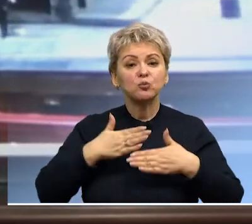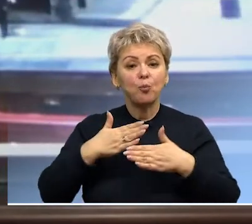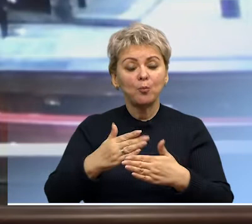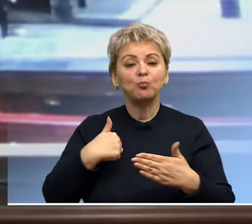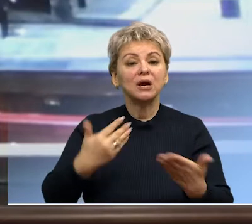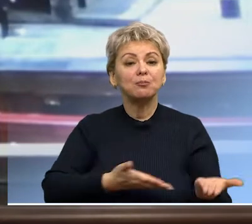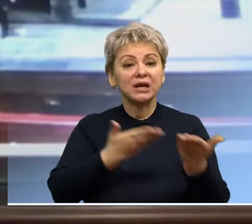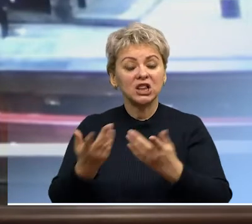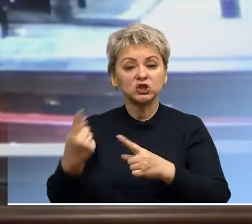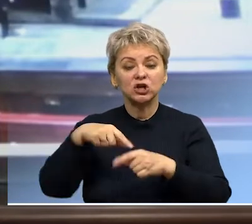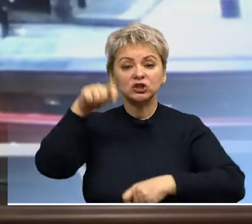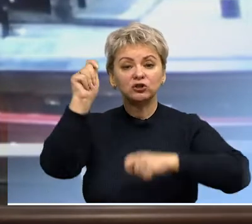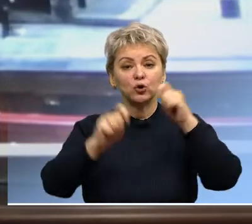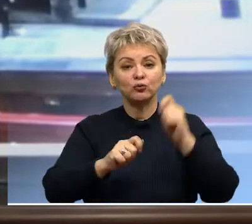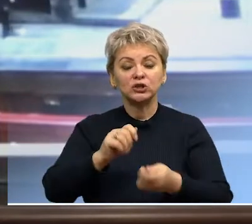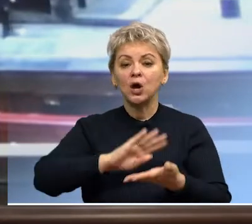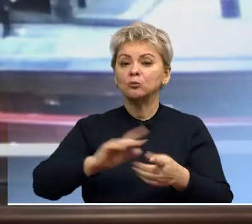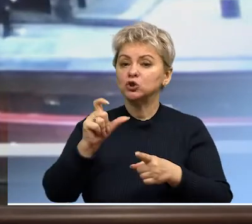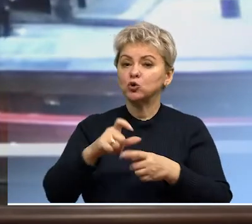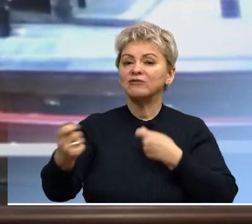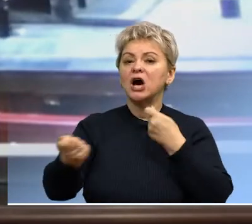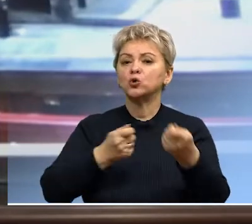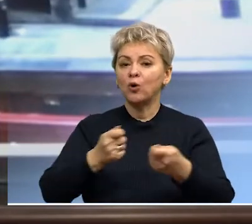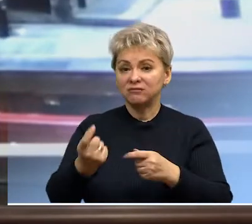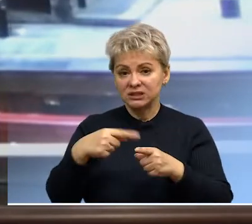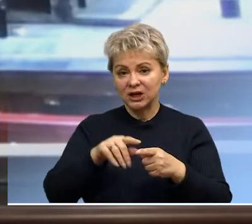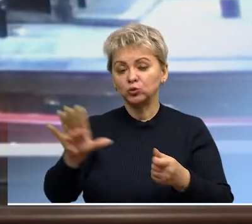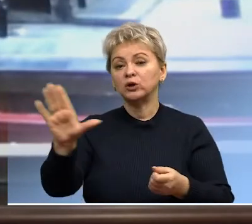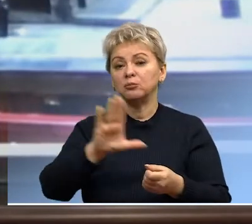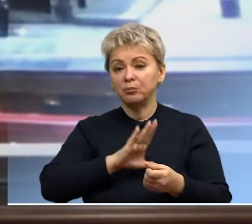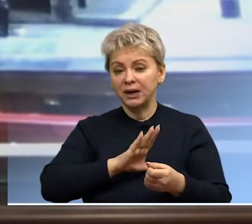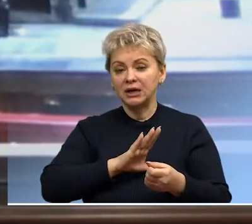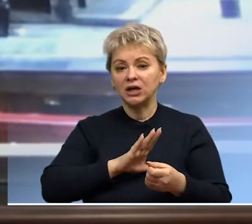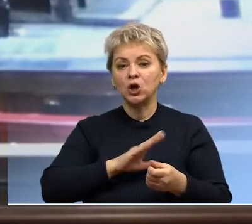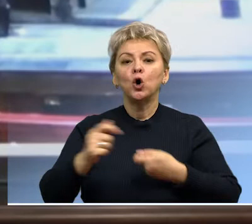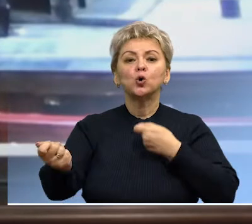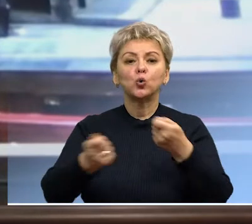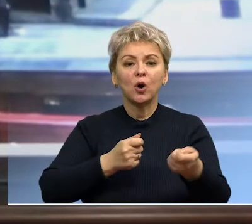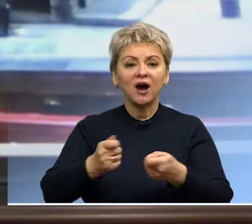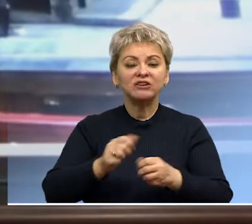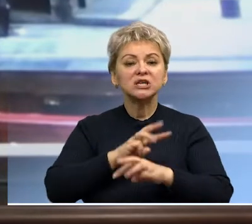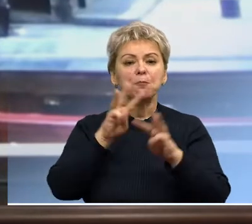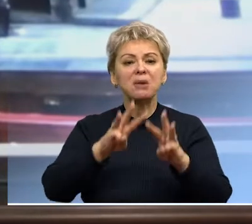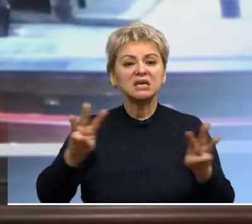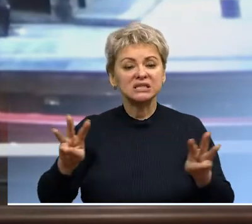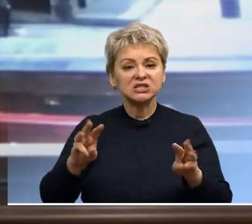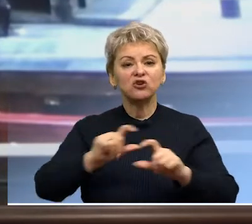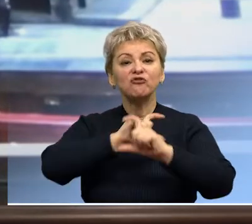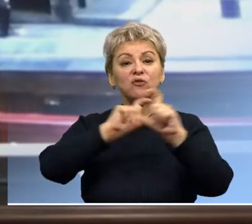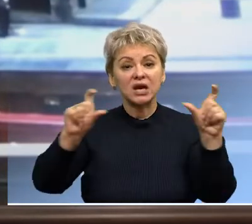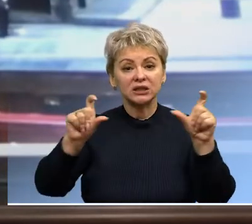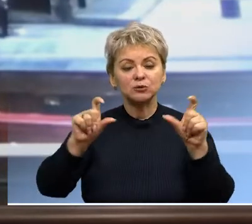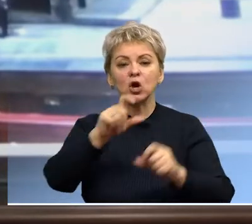Причем мы приглашали на этот форум, безусловно, руководителей, которые были, руководителей